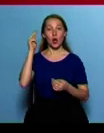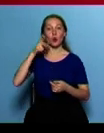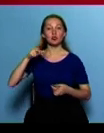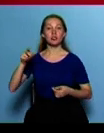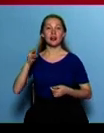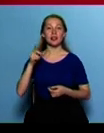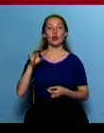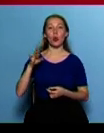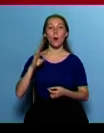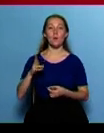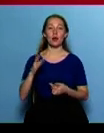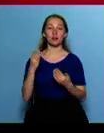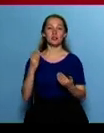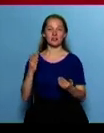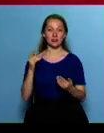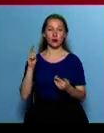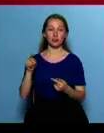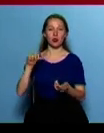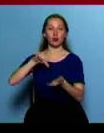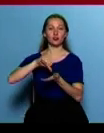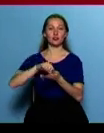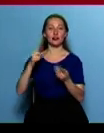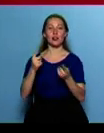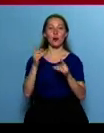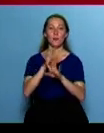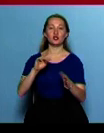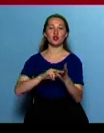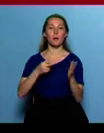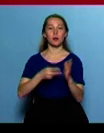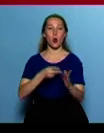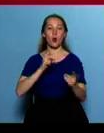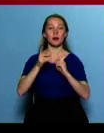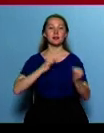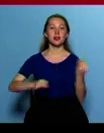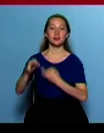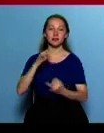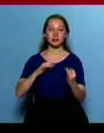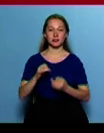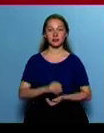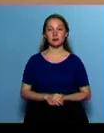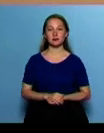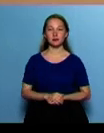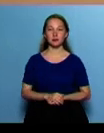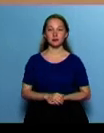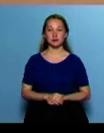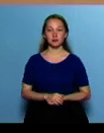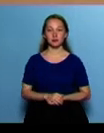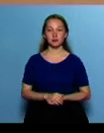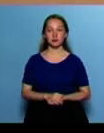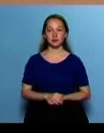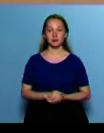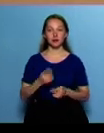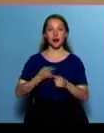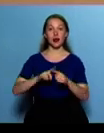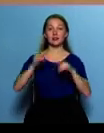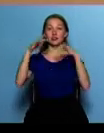технопарка «Кванториум» сегодня стали участниками нестандартной для них проектной сессии. Александр Демидов с подробностями. Этот